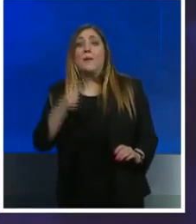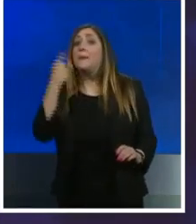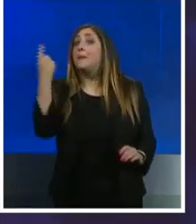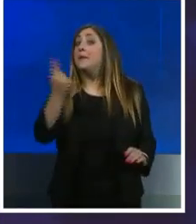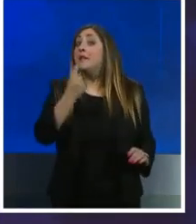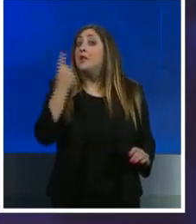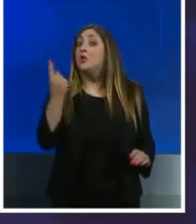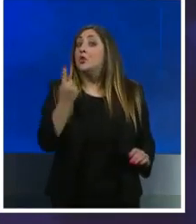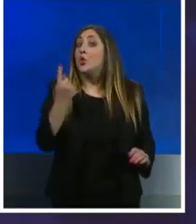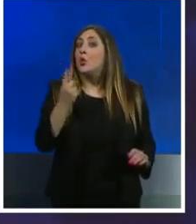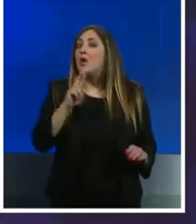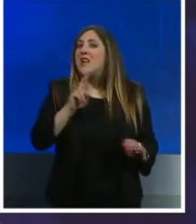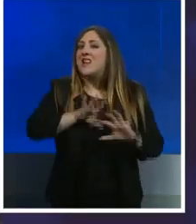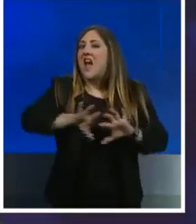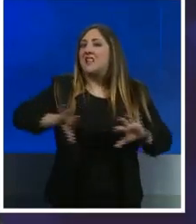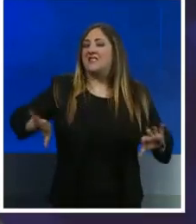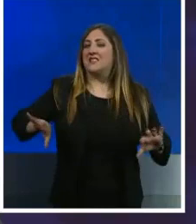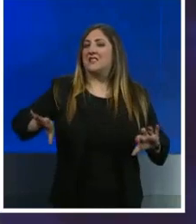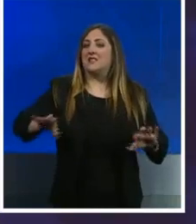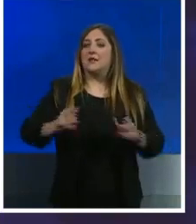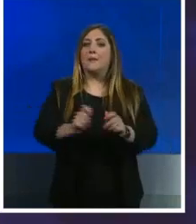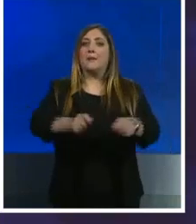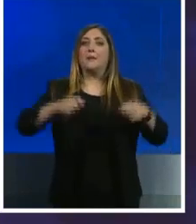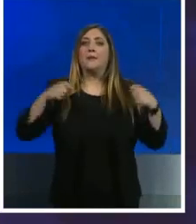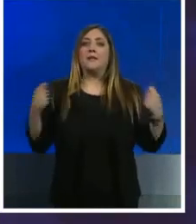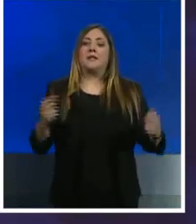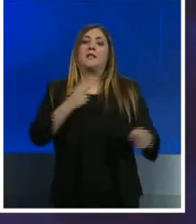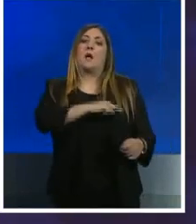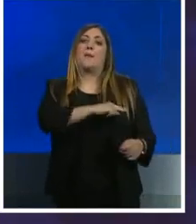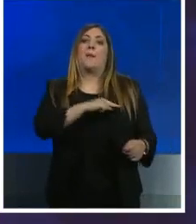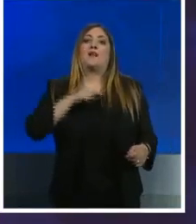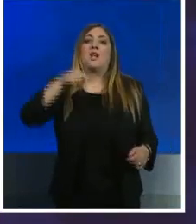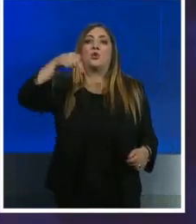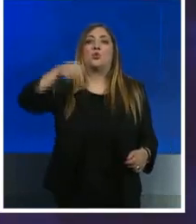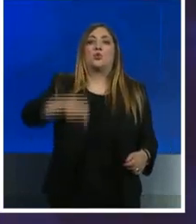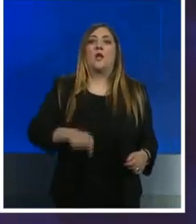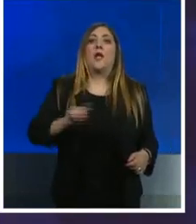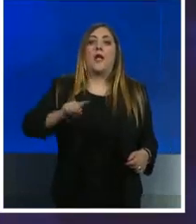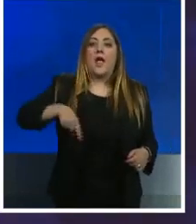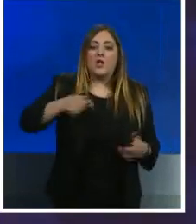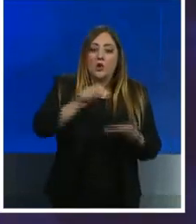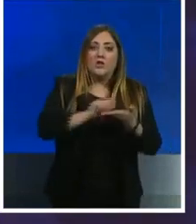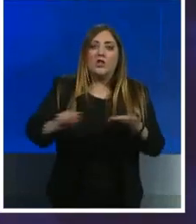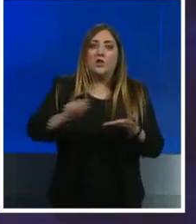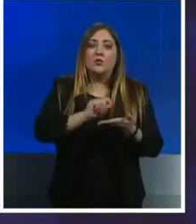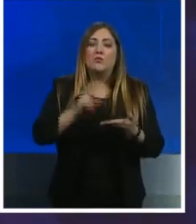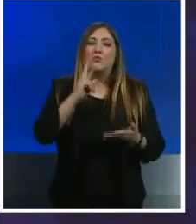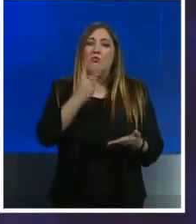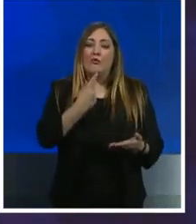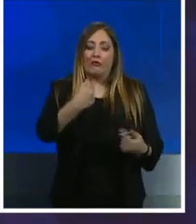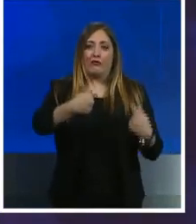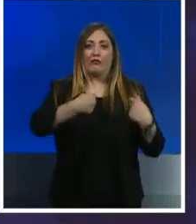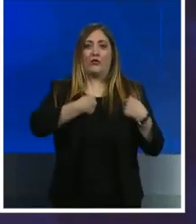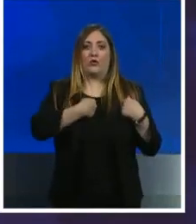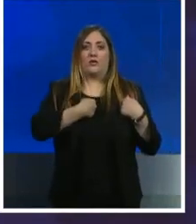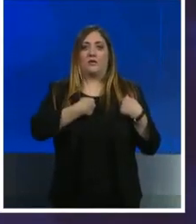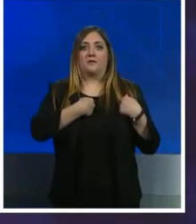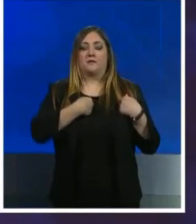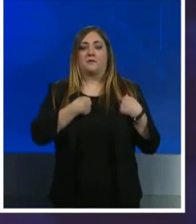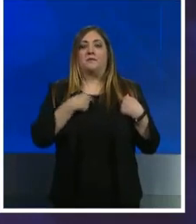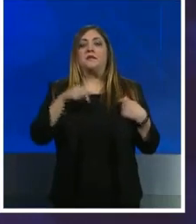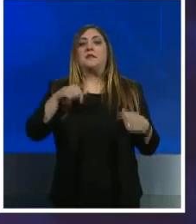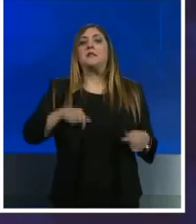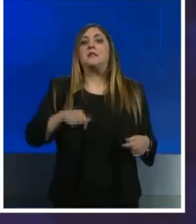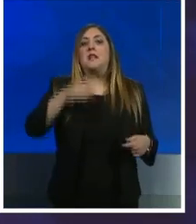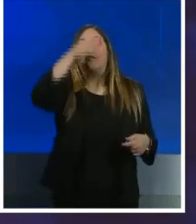fostom il-Malta Today sa dal-għodu stess qed jerġgħu jikdbu fuqi. Naturalment jasal